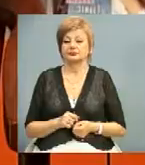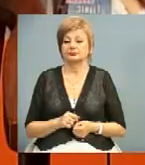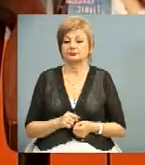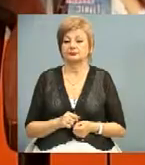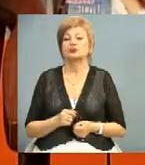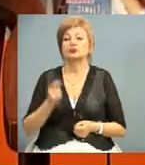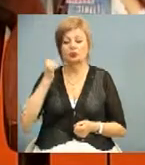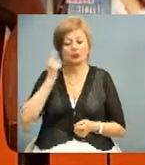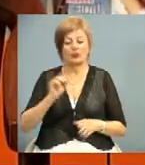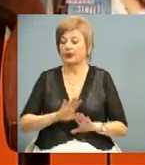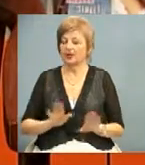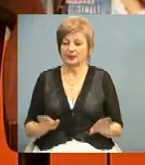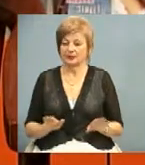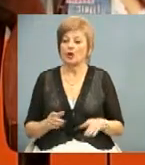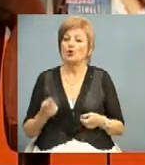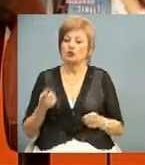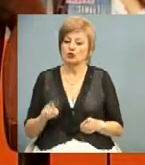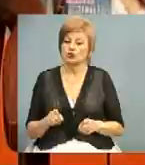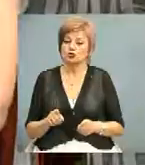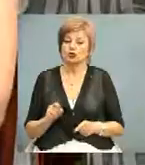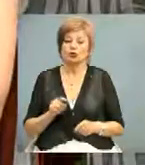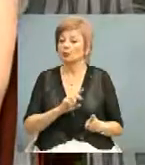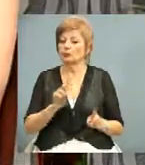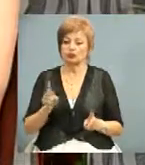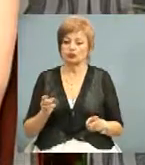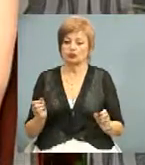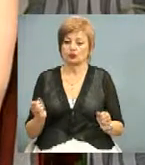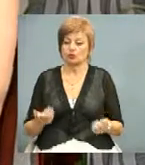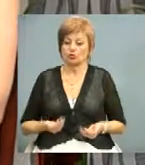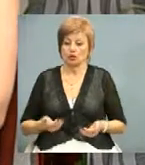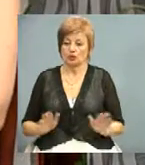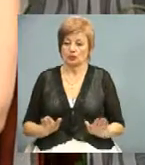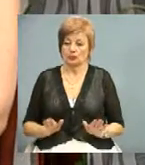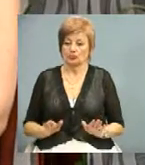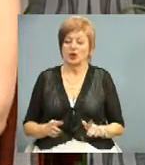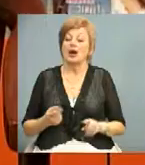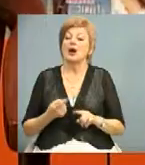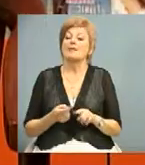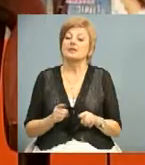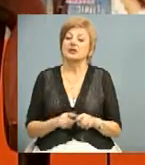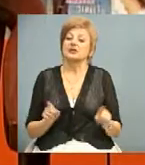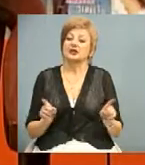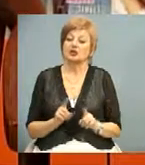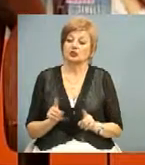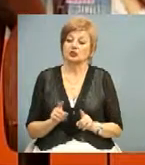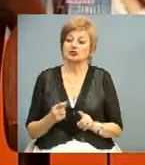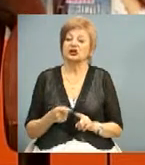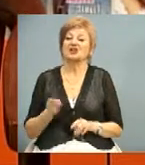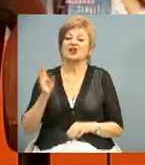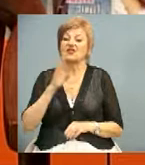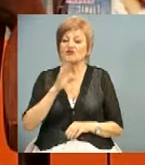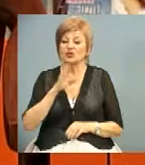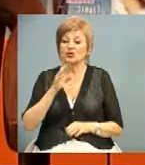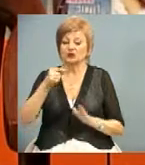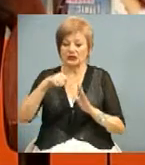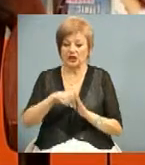Ну, думаю, ні. Чому? Чому там ніхто не живе? Там, напевно, дуже. Тому що це вода, а в